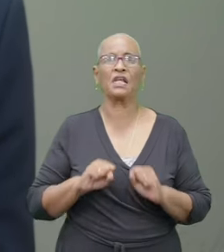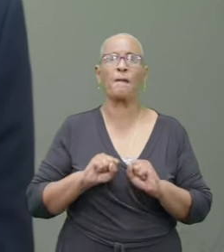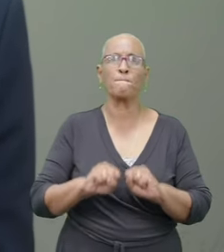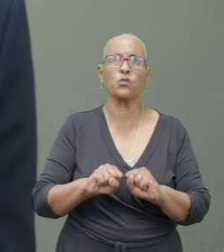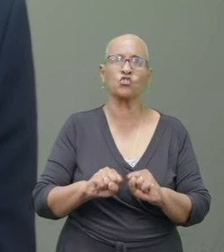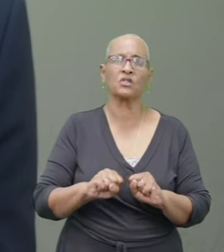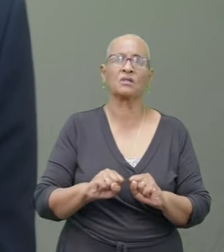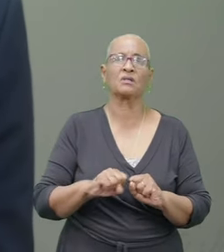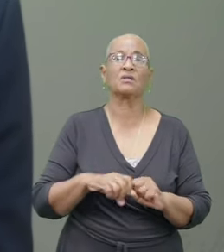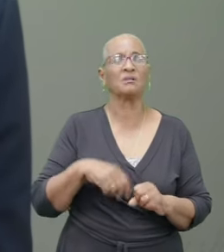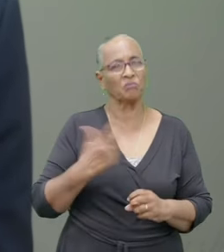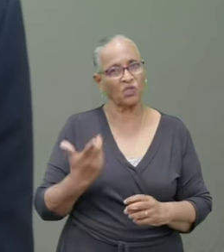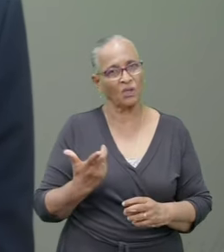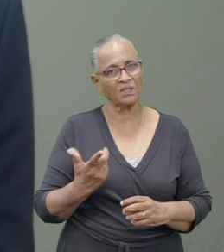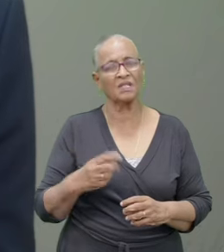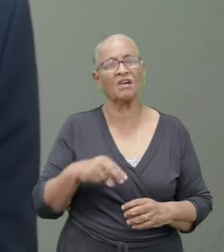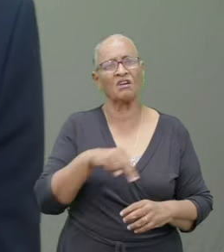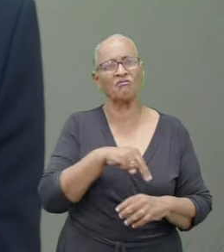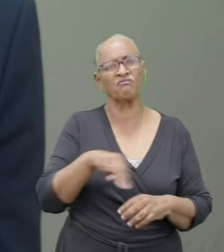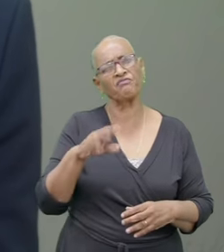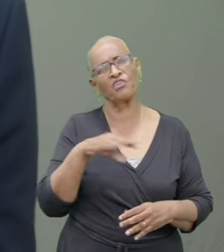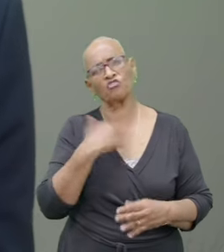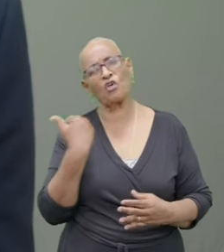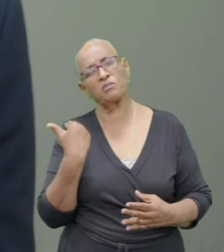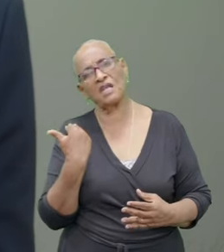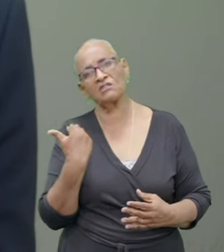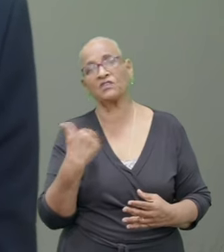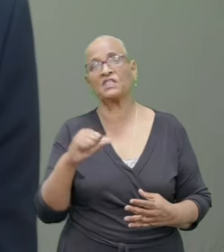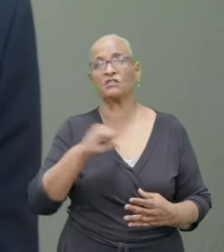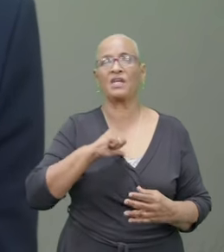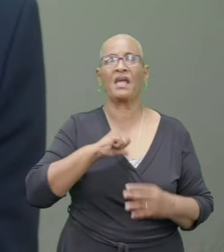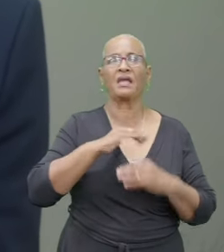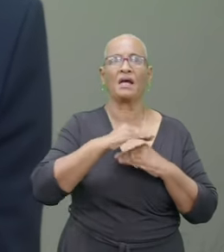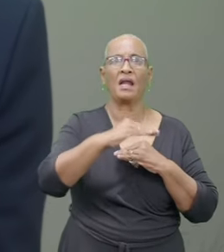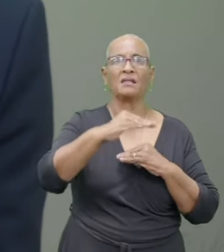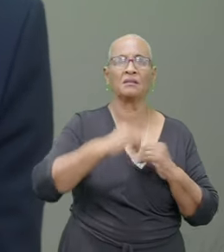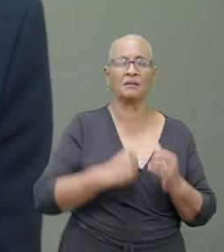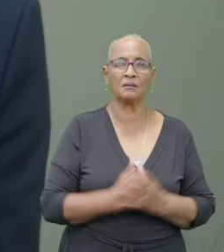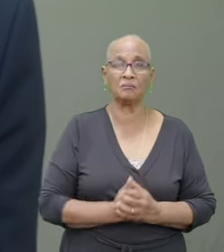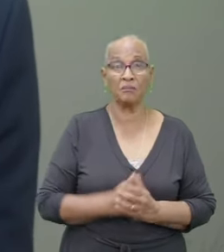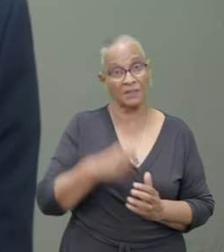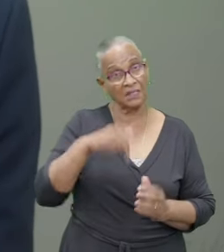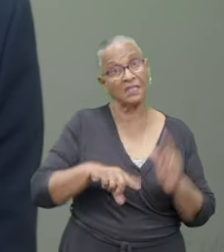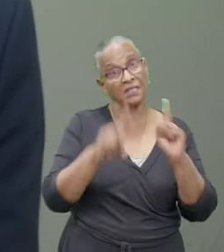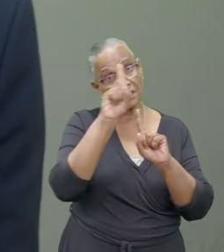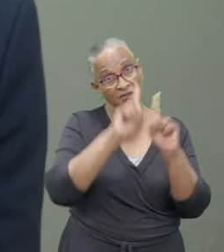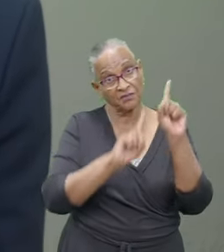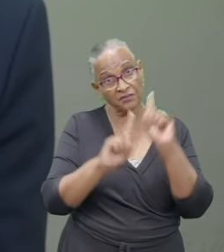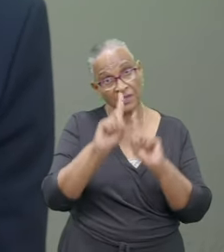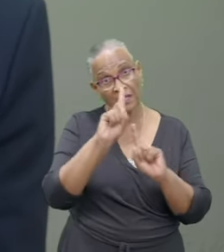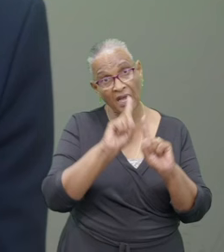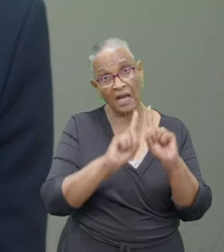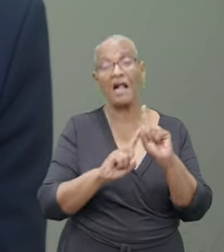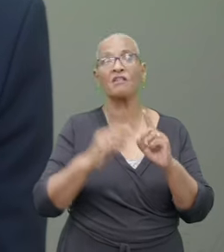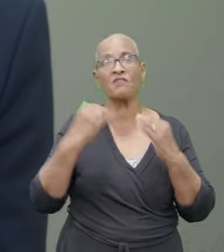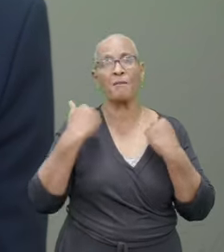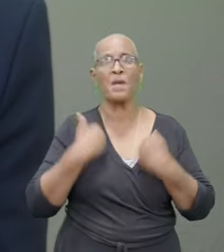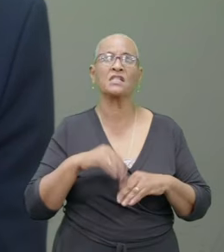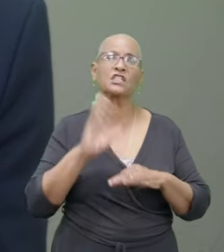leidt uiteindelijk tot een netto verlies voor jou als land. Dat is het verhaal rondom de brain drain.